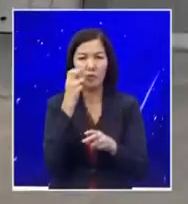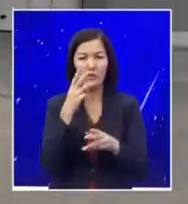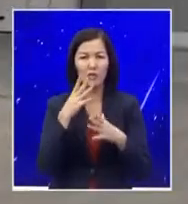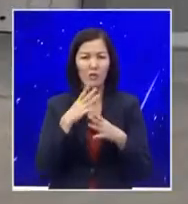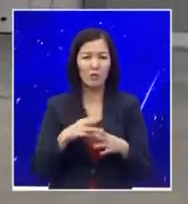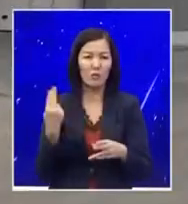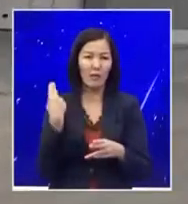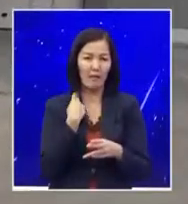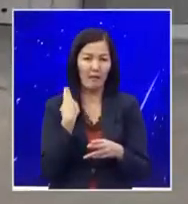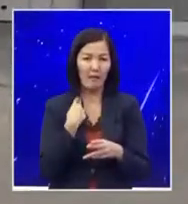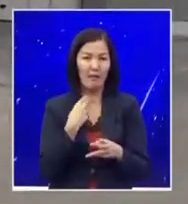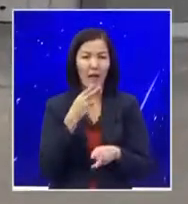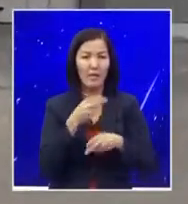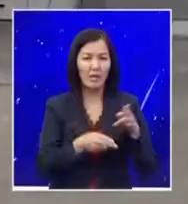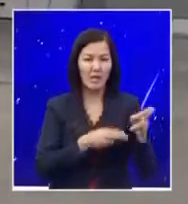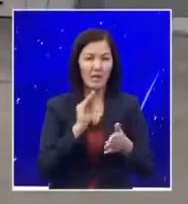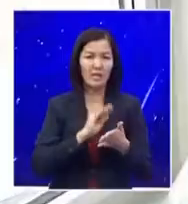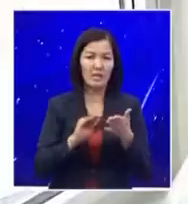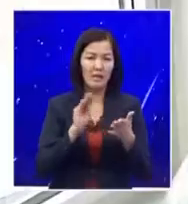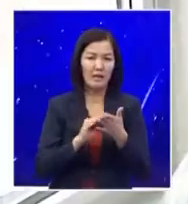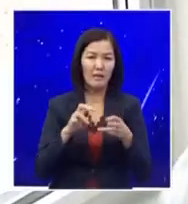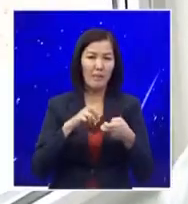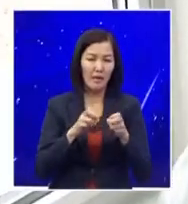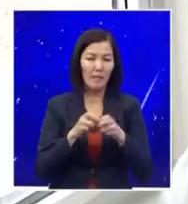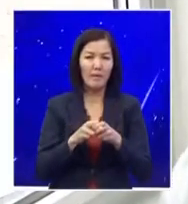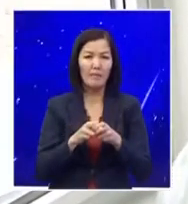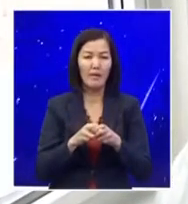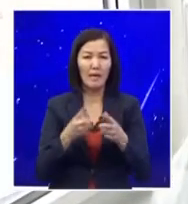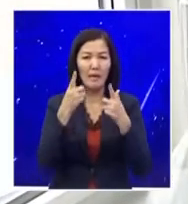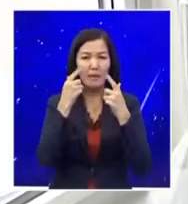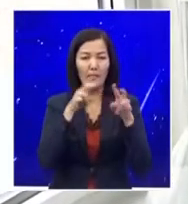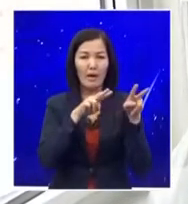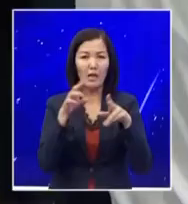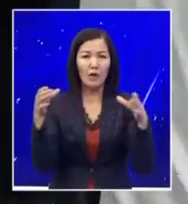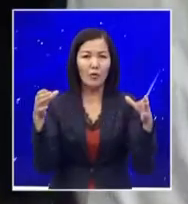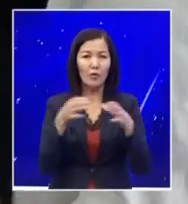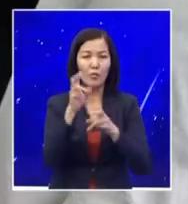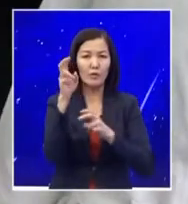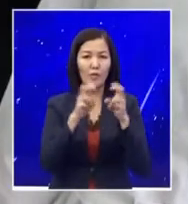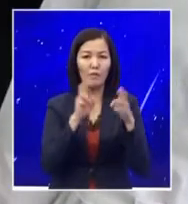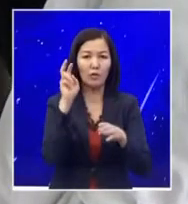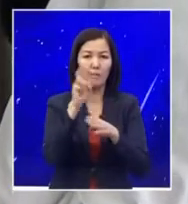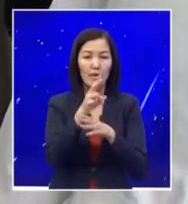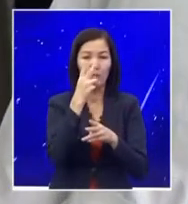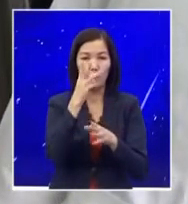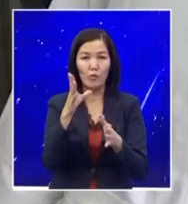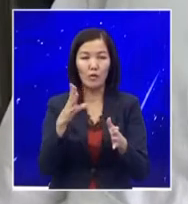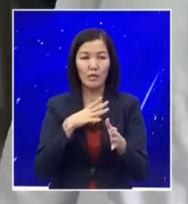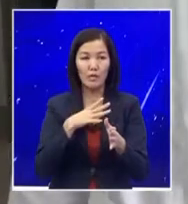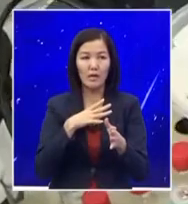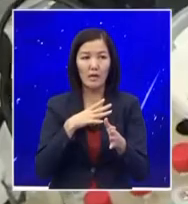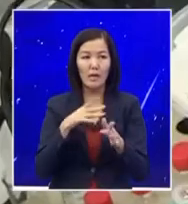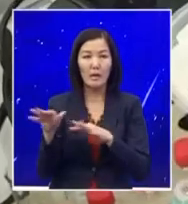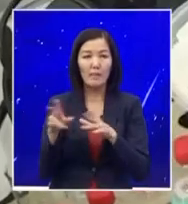шаршаған. Наразылықтарын айтпаған жерлері жоқ. Проблемадан құлақтанған бақылау тобы мүшелері зауытқа арнайы кіріп шықты. Мұнда процесс